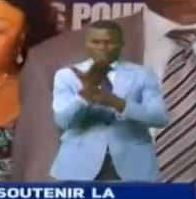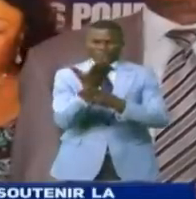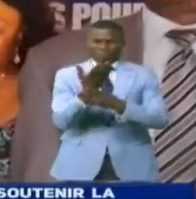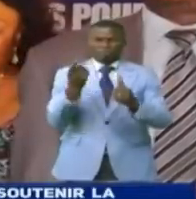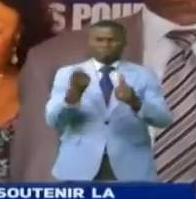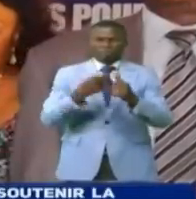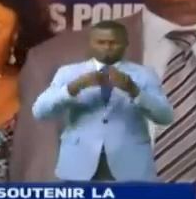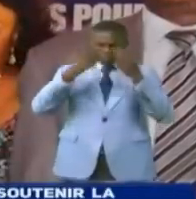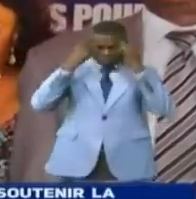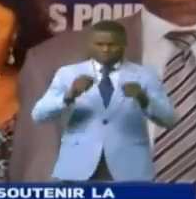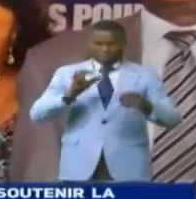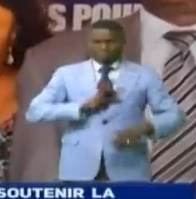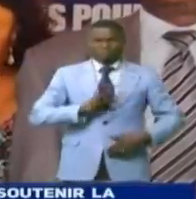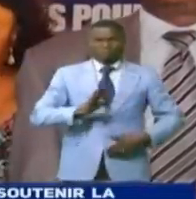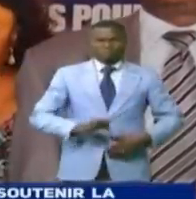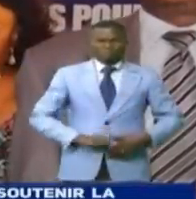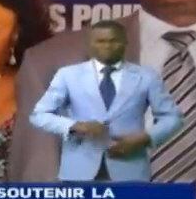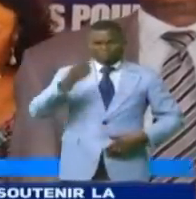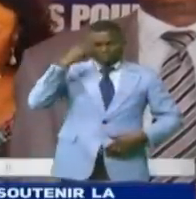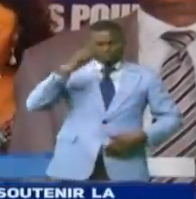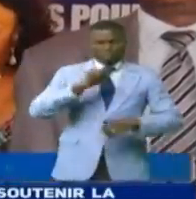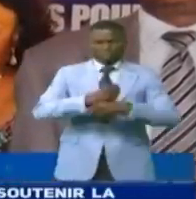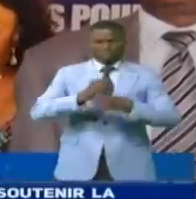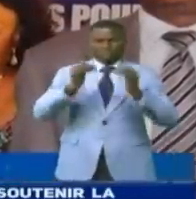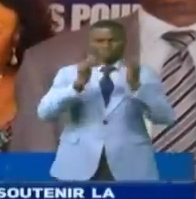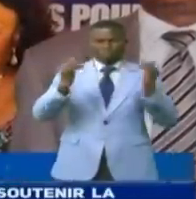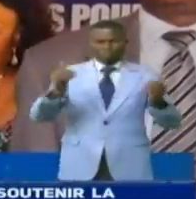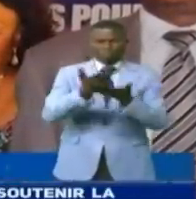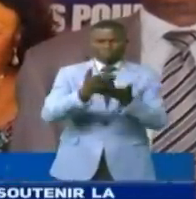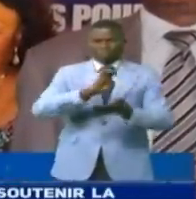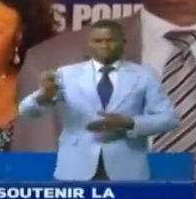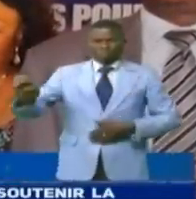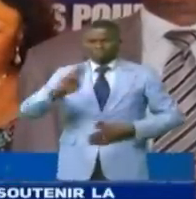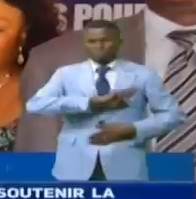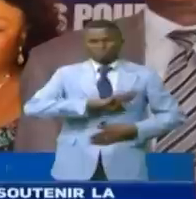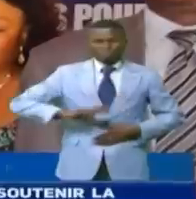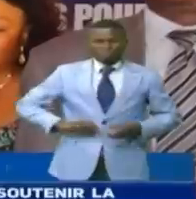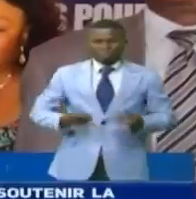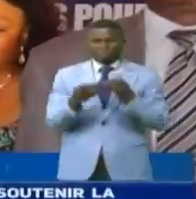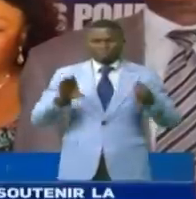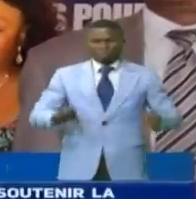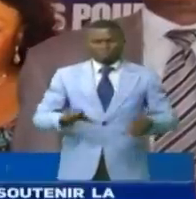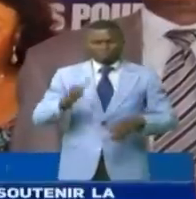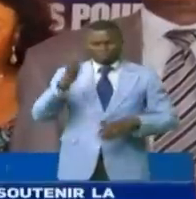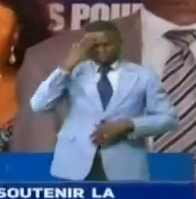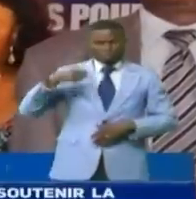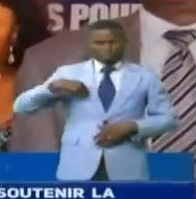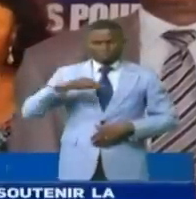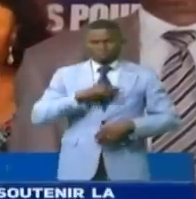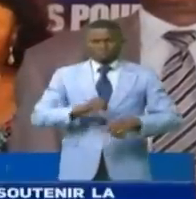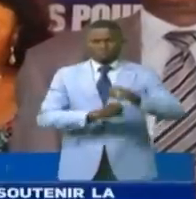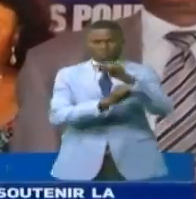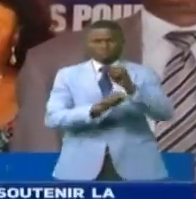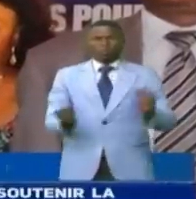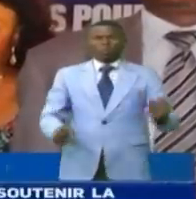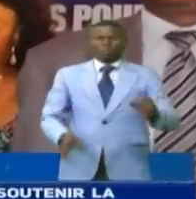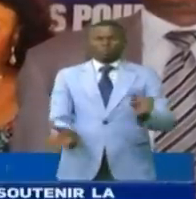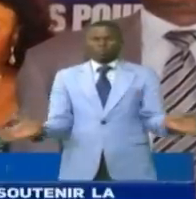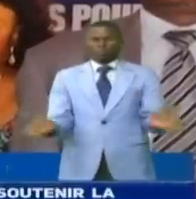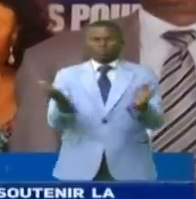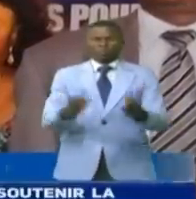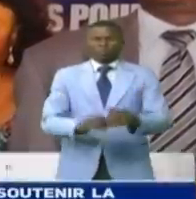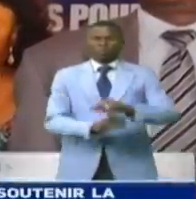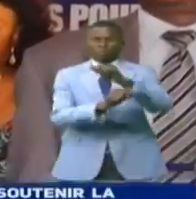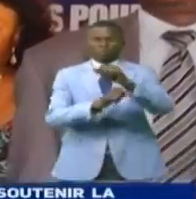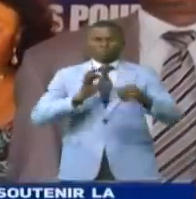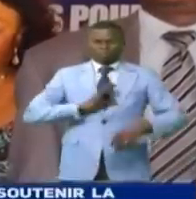sa détermination pour instaurer la paix à l'est de la République, pensons que notre soutien le renforcera afin